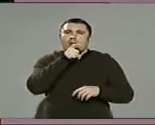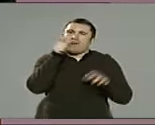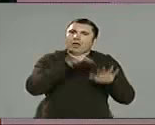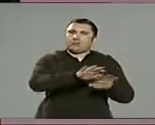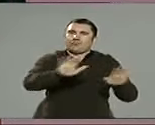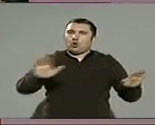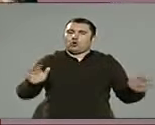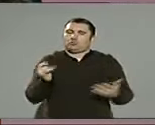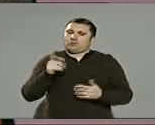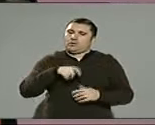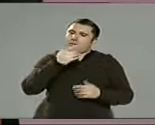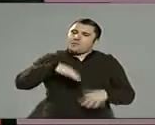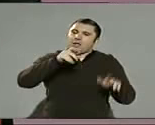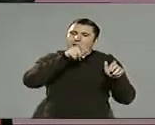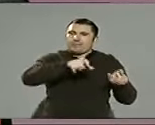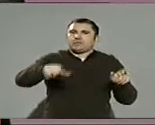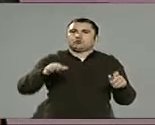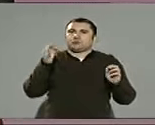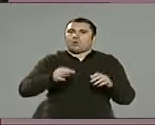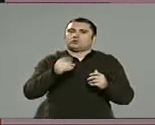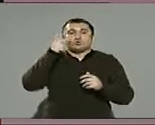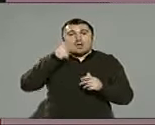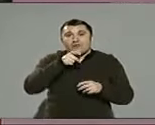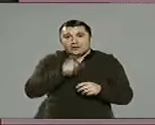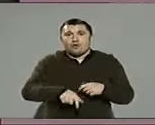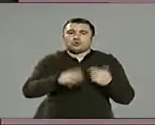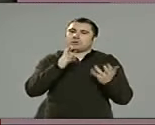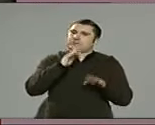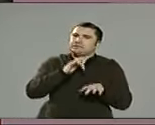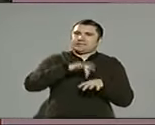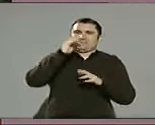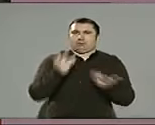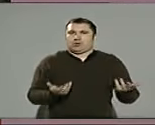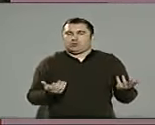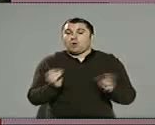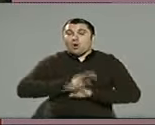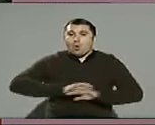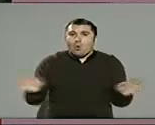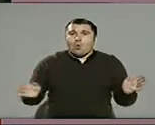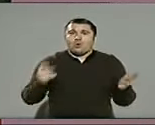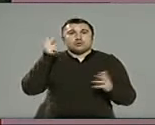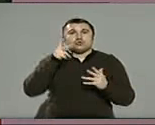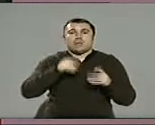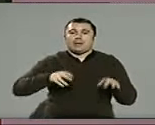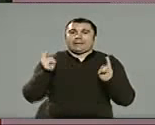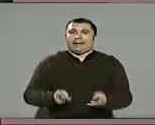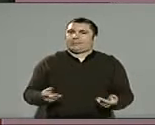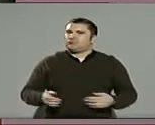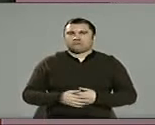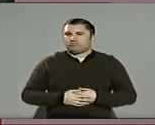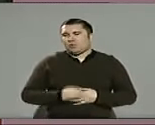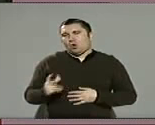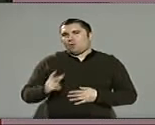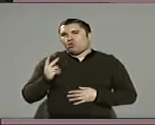und Sensibilität besitzen. Sie wissen, dass ohne soziale Gerechtigkeit keine moderne Demokratie lebensfähig ist.